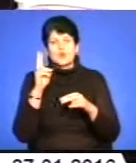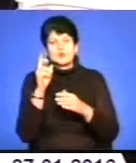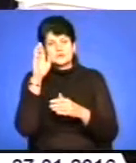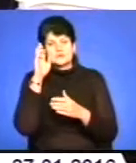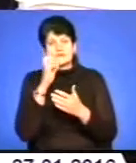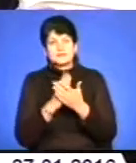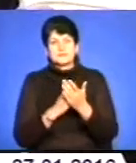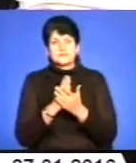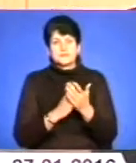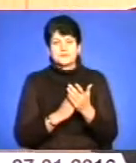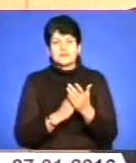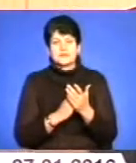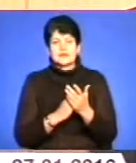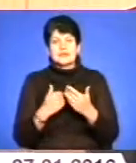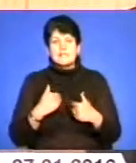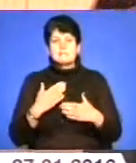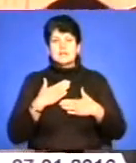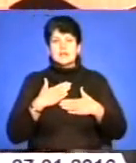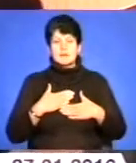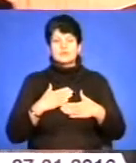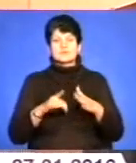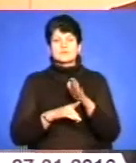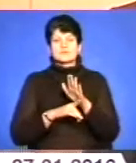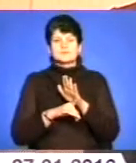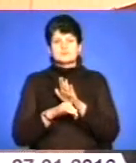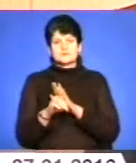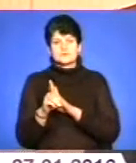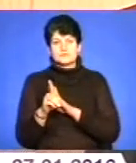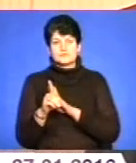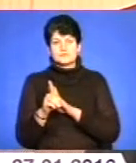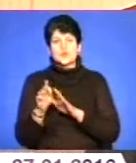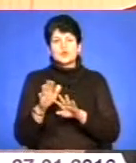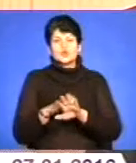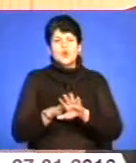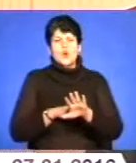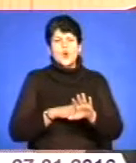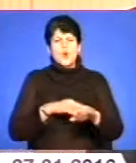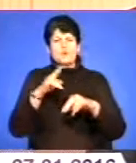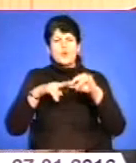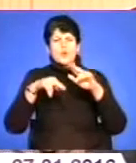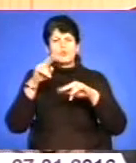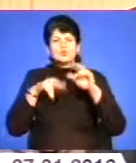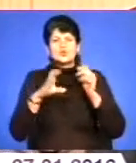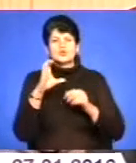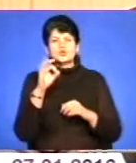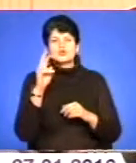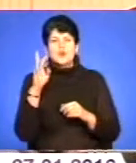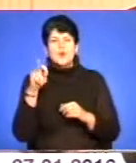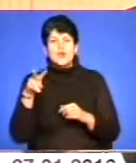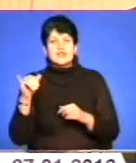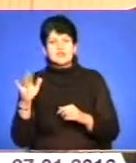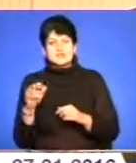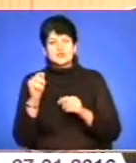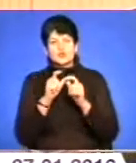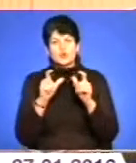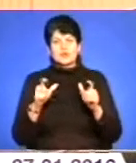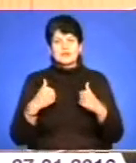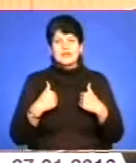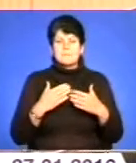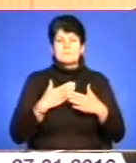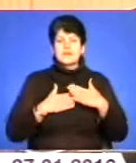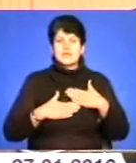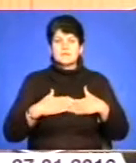освітніх закладів. Нам приємно, що ми запустили довгобуте Соколівську школу. Нам приємно, що